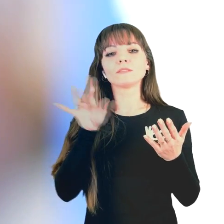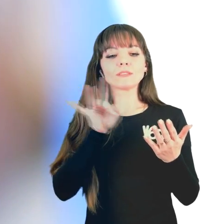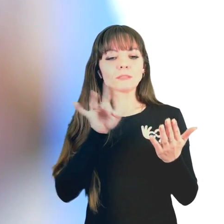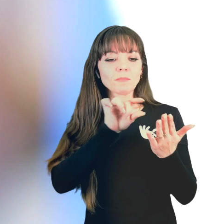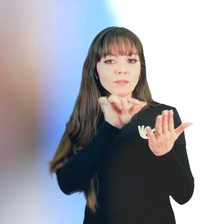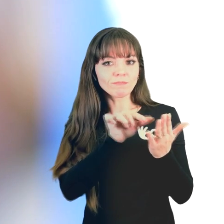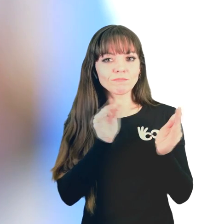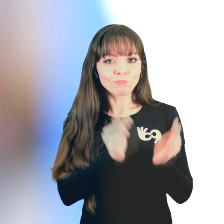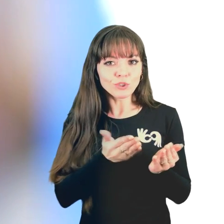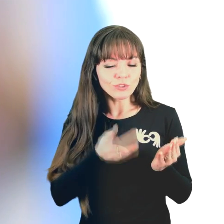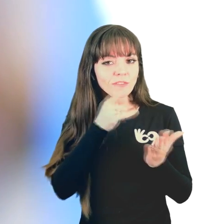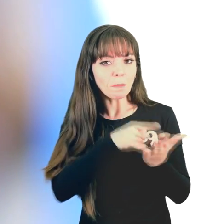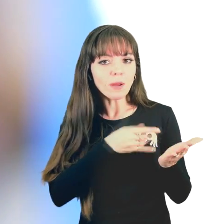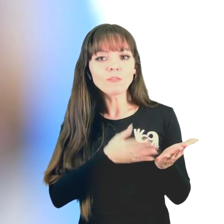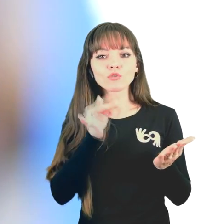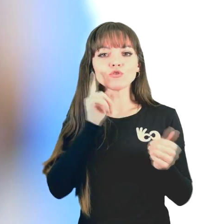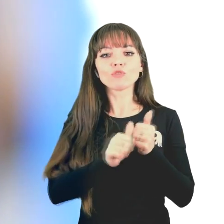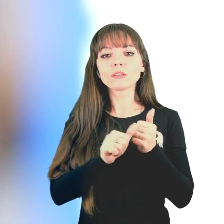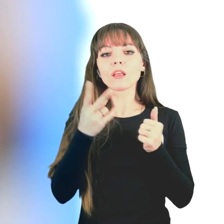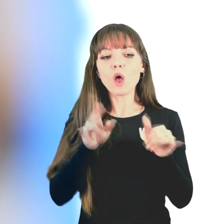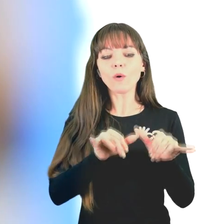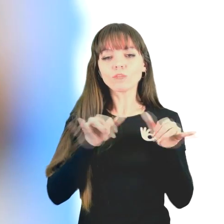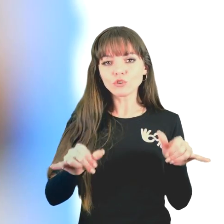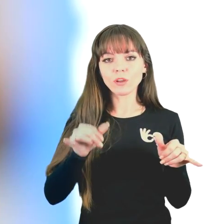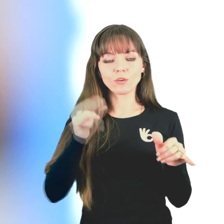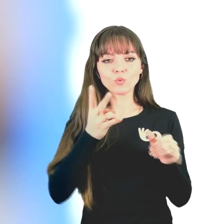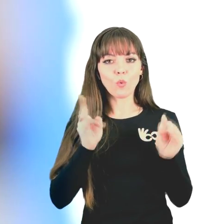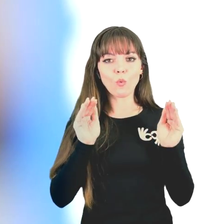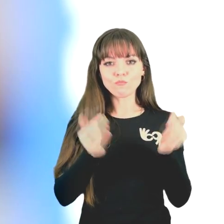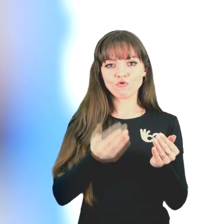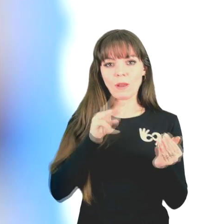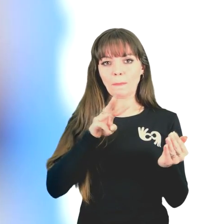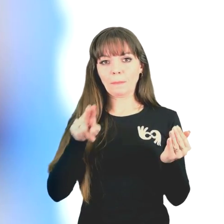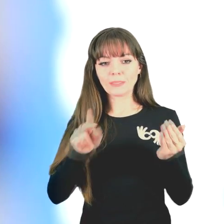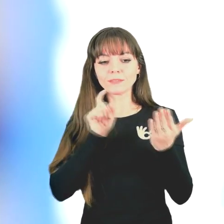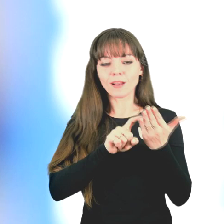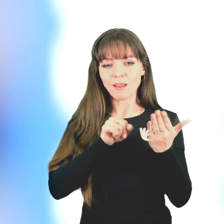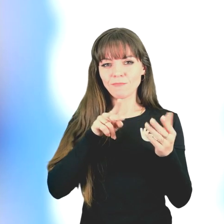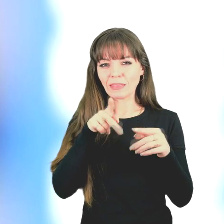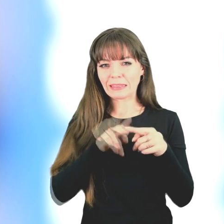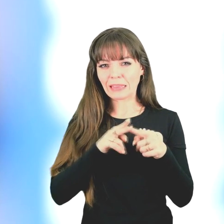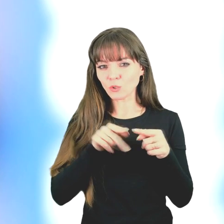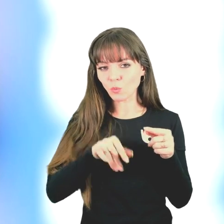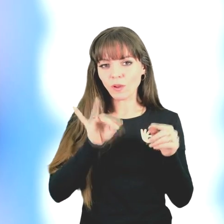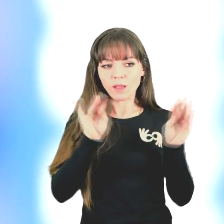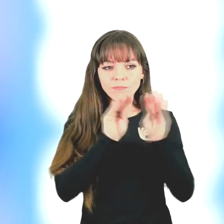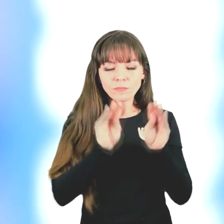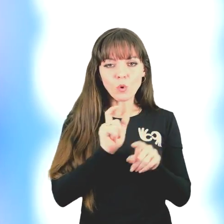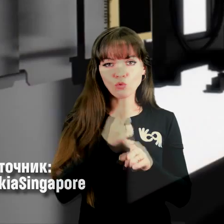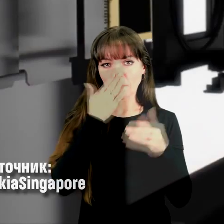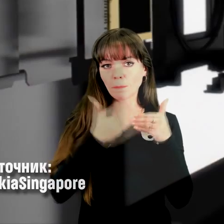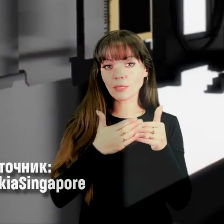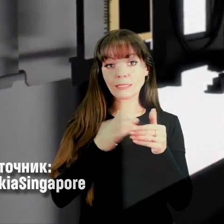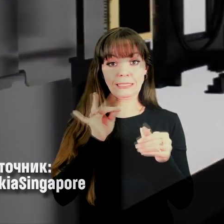сенсора в смартфоне ограничены, поэтому часто для увеличения разрешения приходится уменьшать сами пиксели и размещать их очень близко друг к